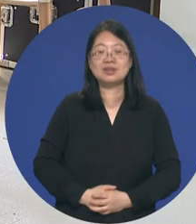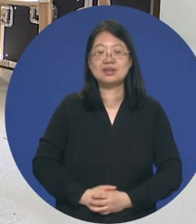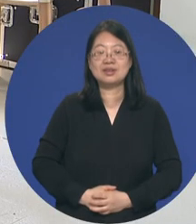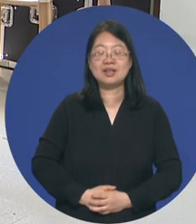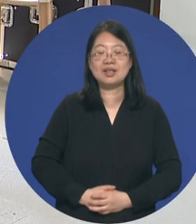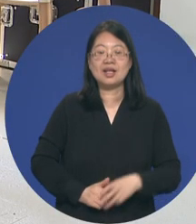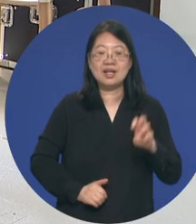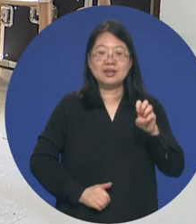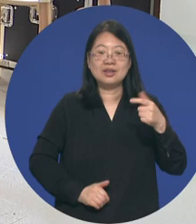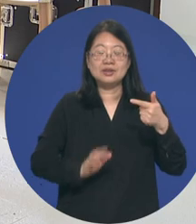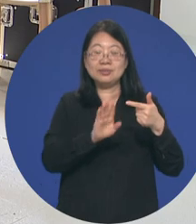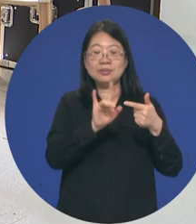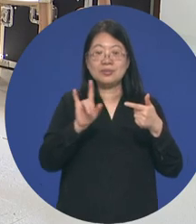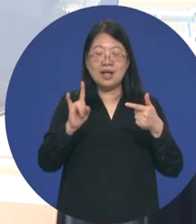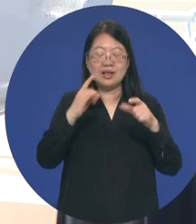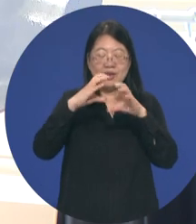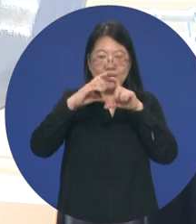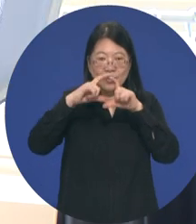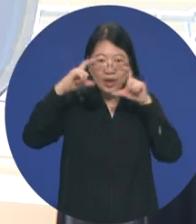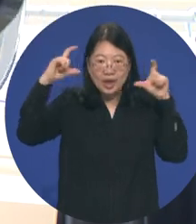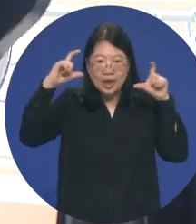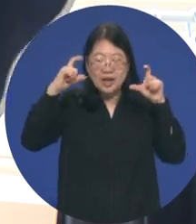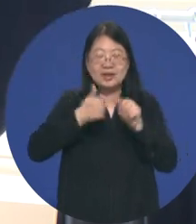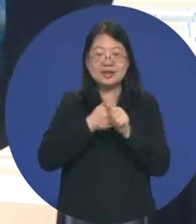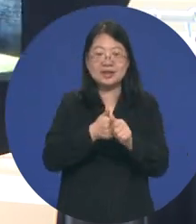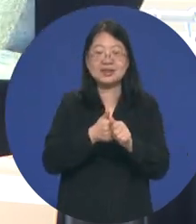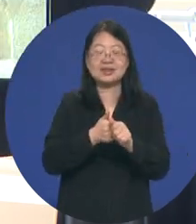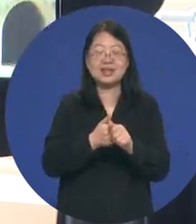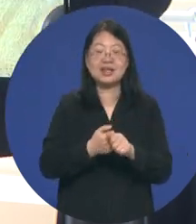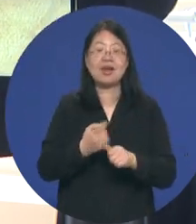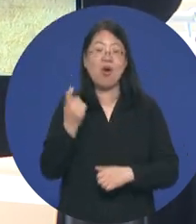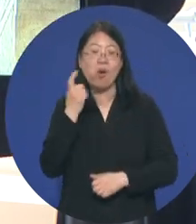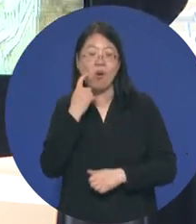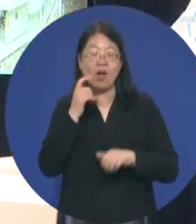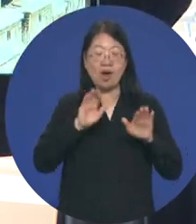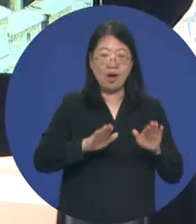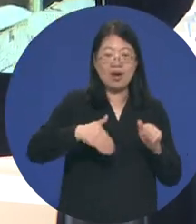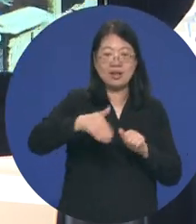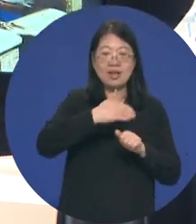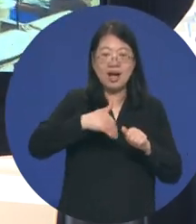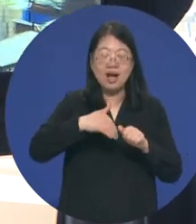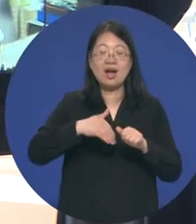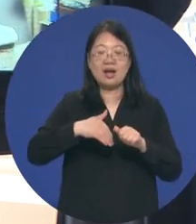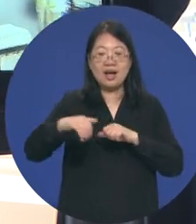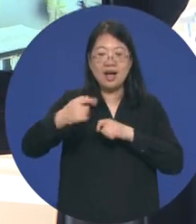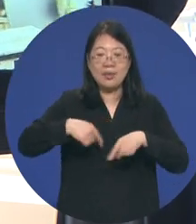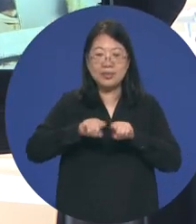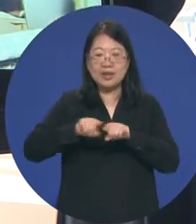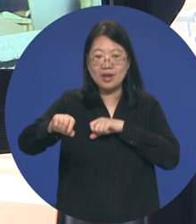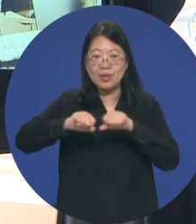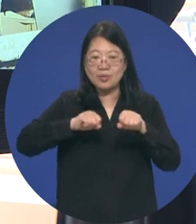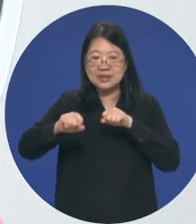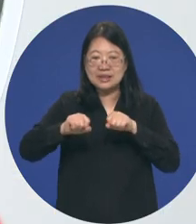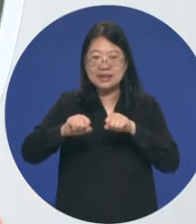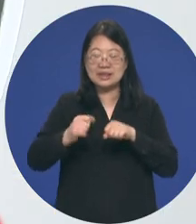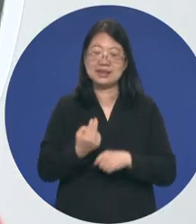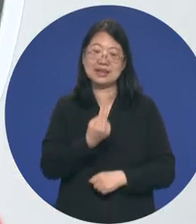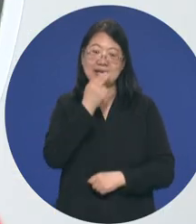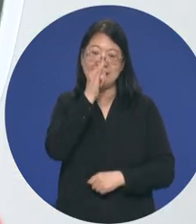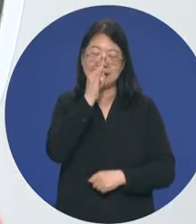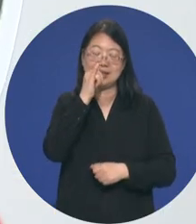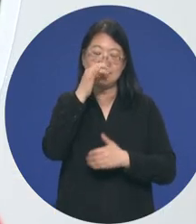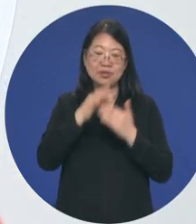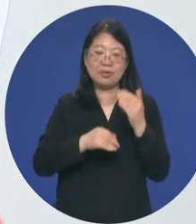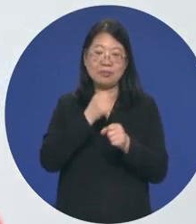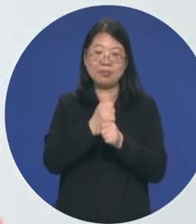36배 광학 주민에 맞춰 현실과 가상 이미지가 함께 움직이는 생동감 있는 컨텐츠를 만들어낸 겁니다